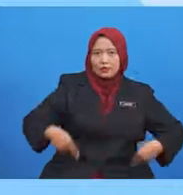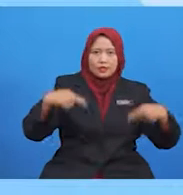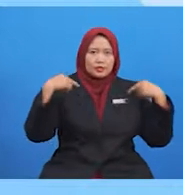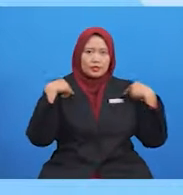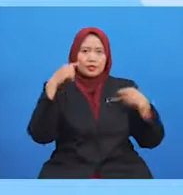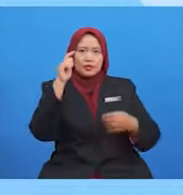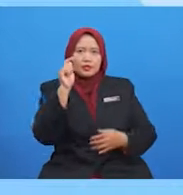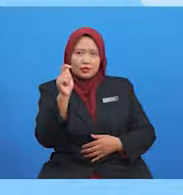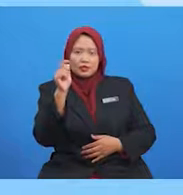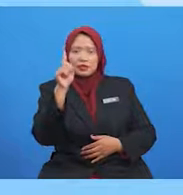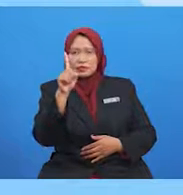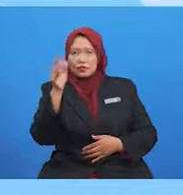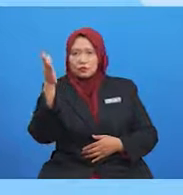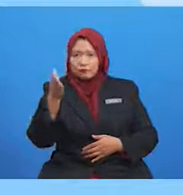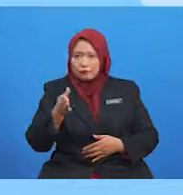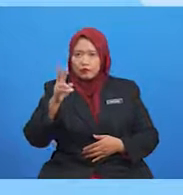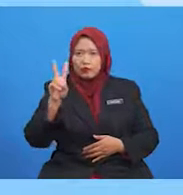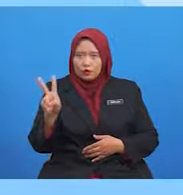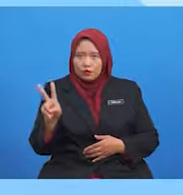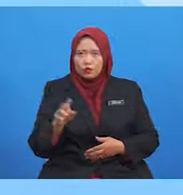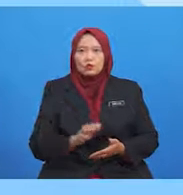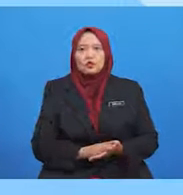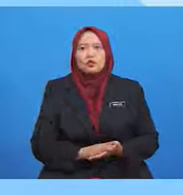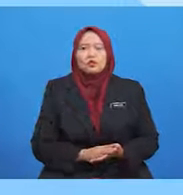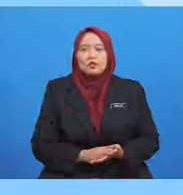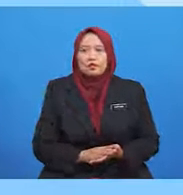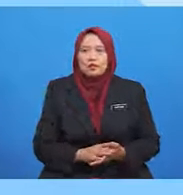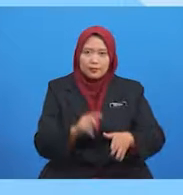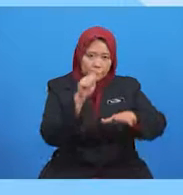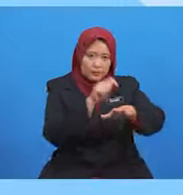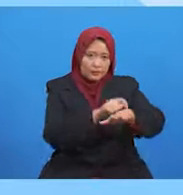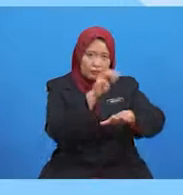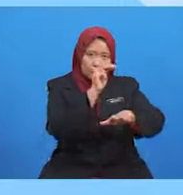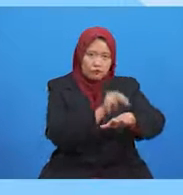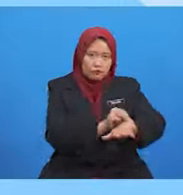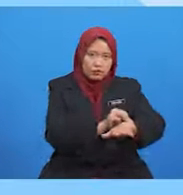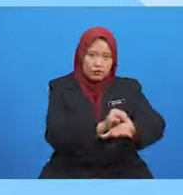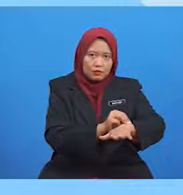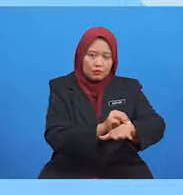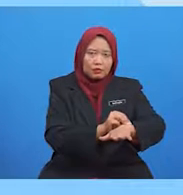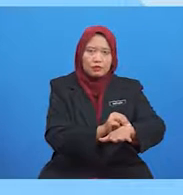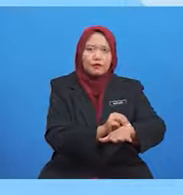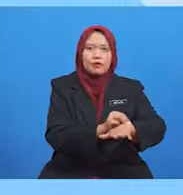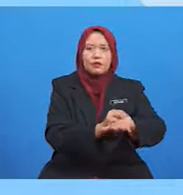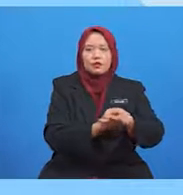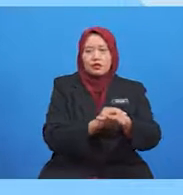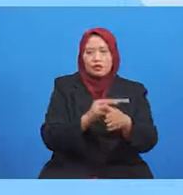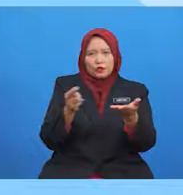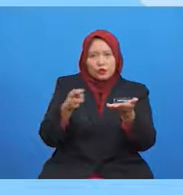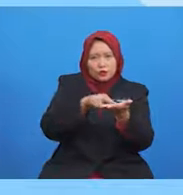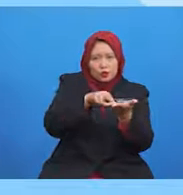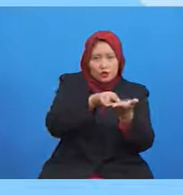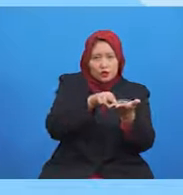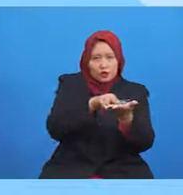masa yang diambil untuk bilangan nukleus yang belum mereput berkurang menjadi setengah daripada